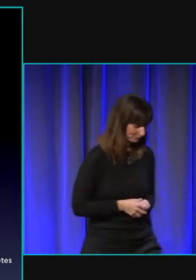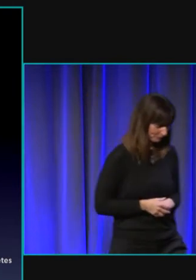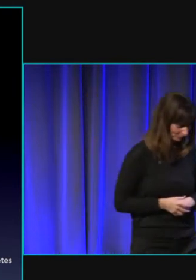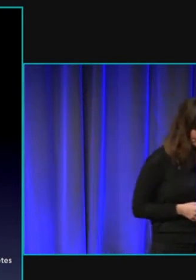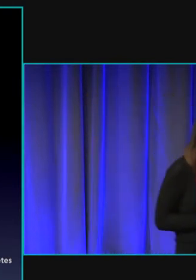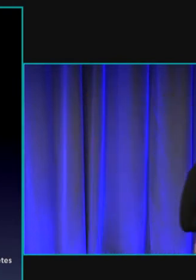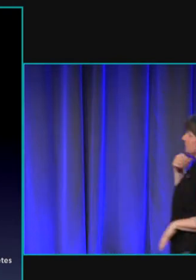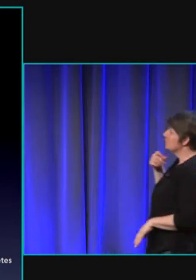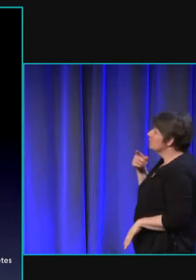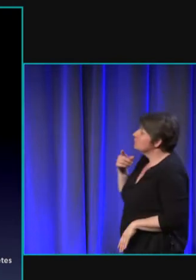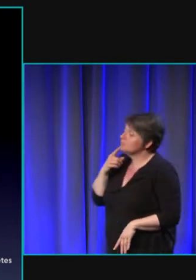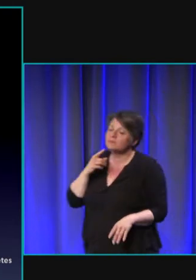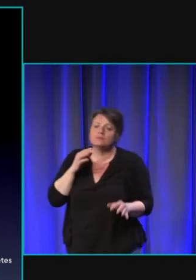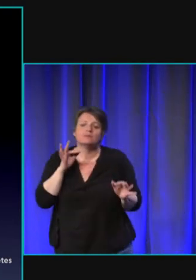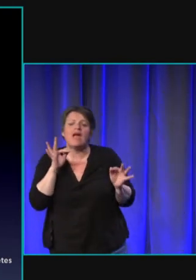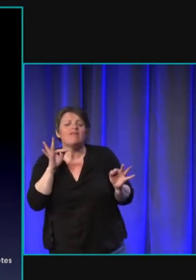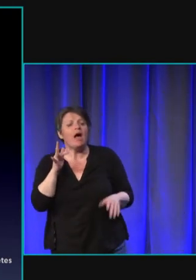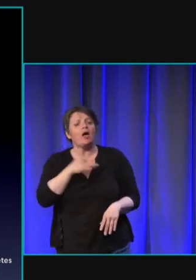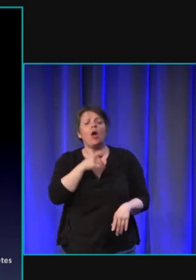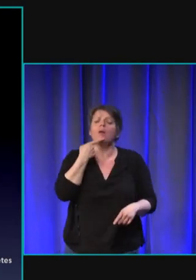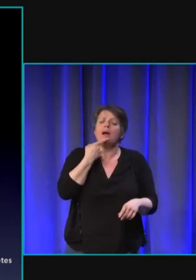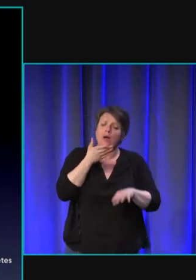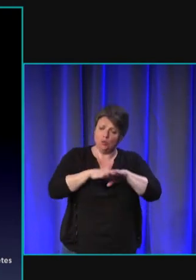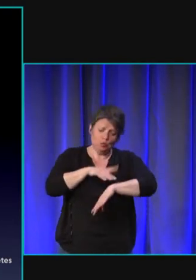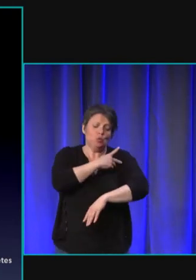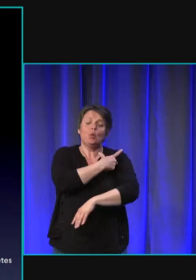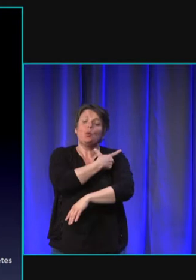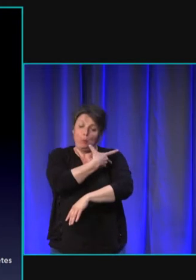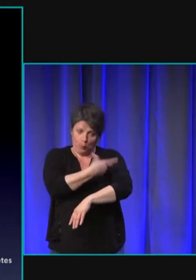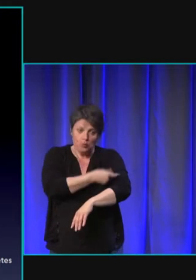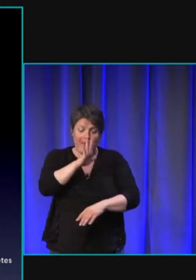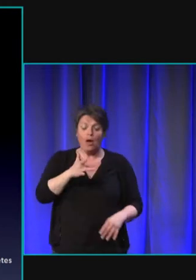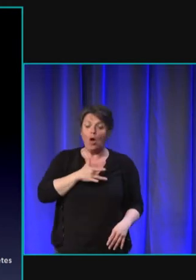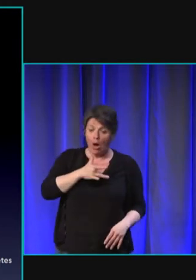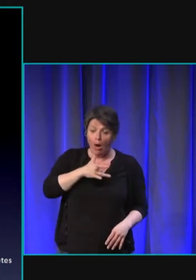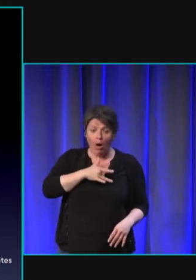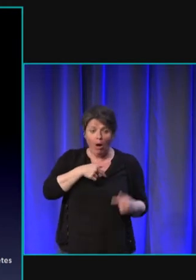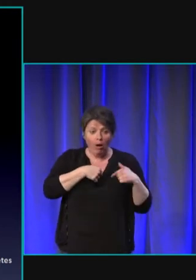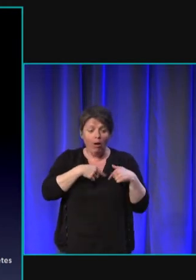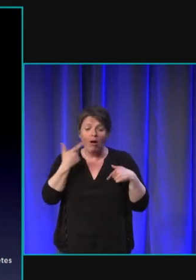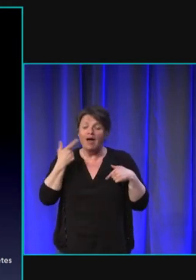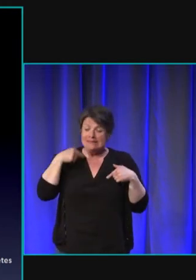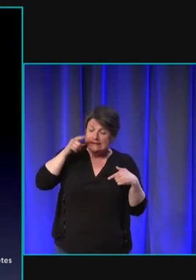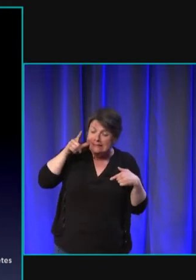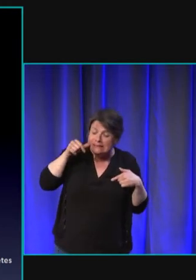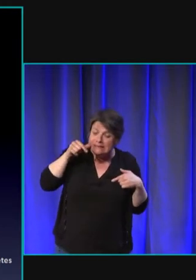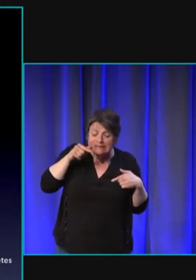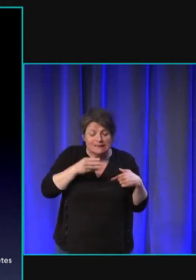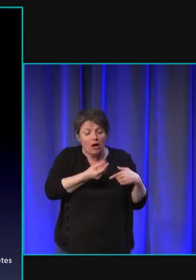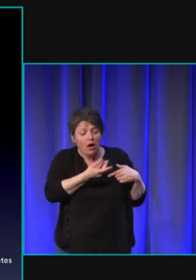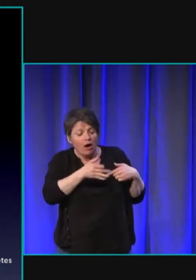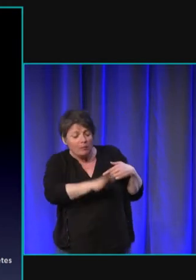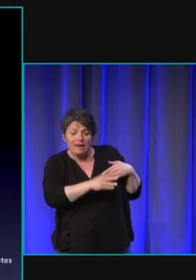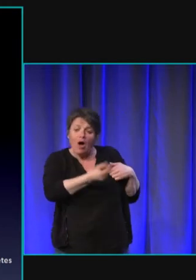Au niveau de la fréquence cardiaque, là je vous ai parlé du muscle, mais au niveau du cœur, comment le cœur récupère des efforts intenses chez les